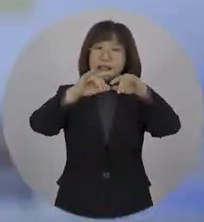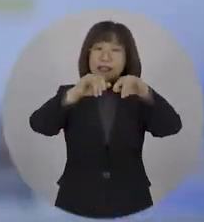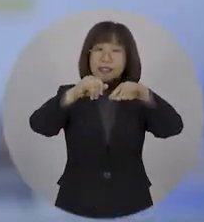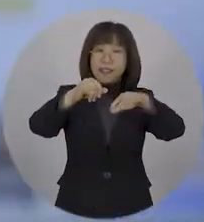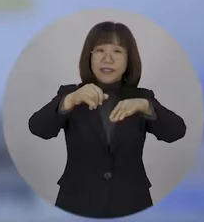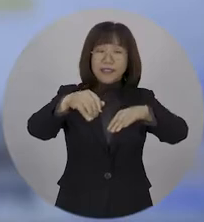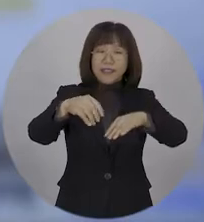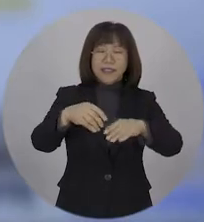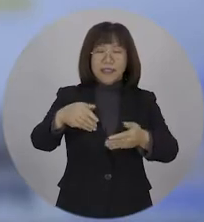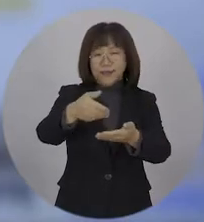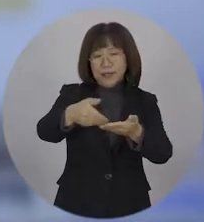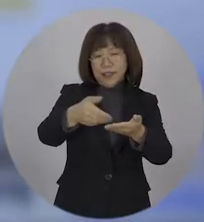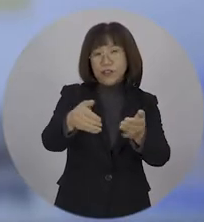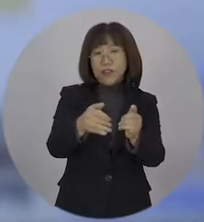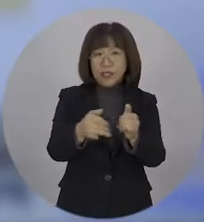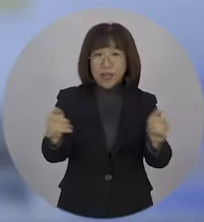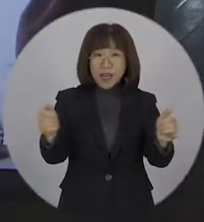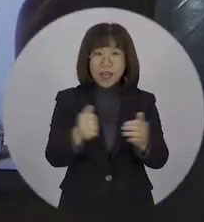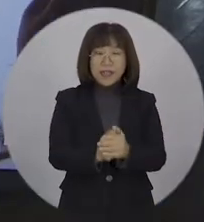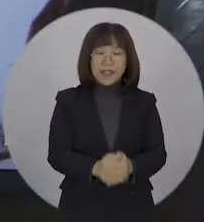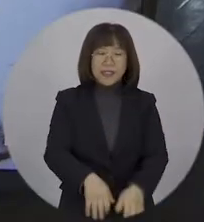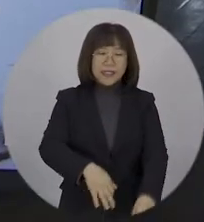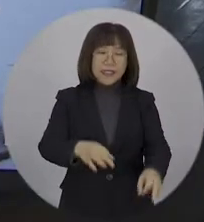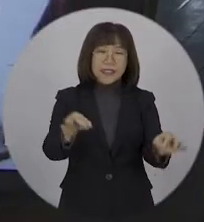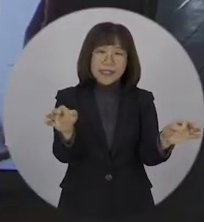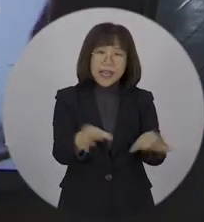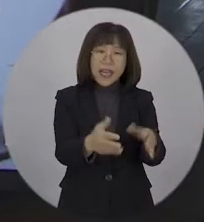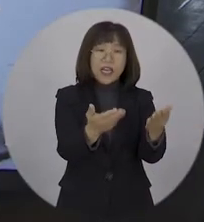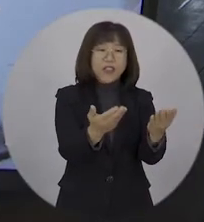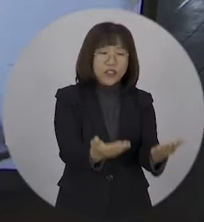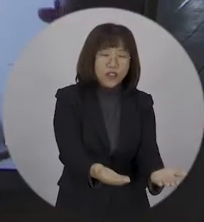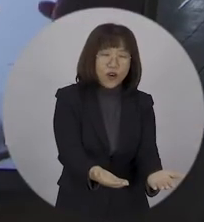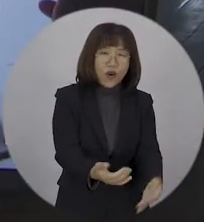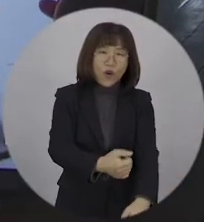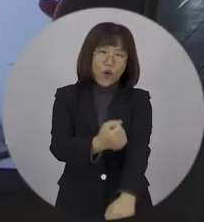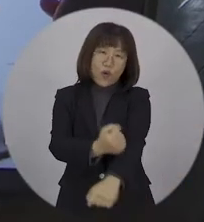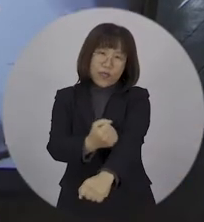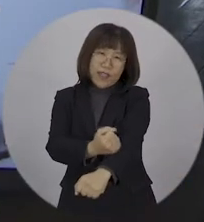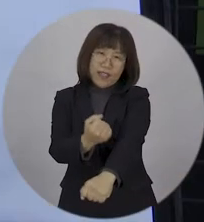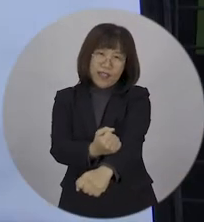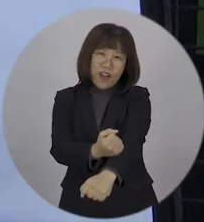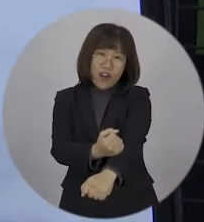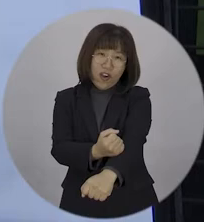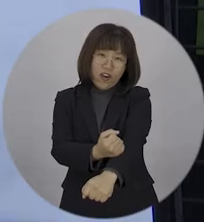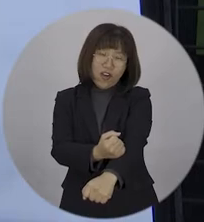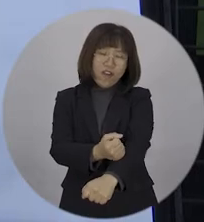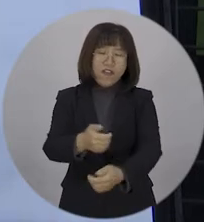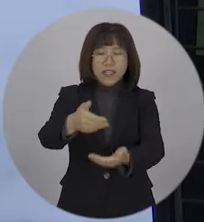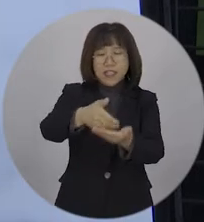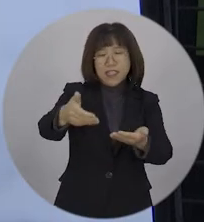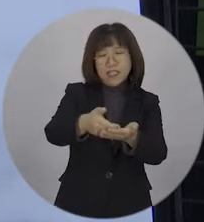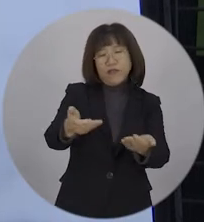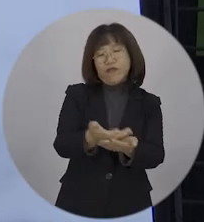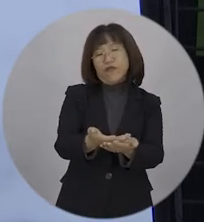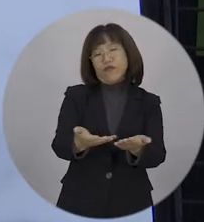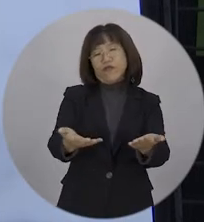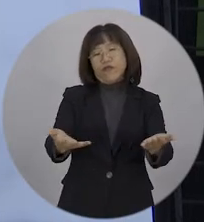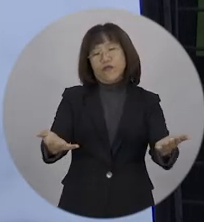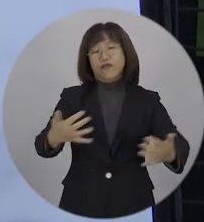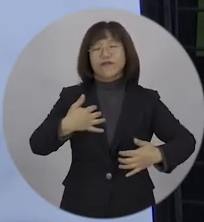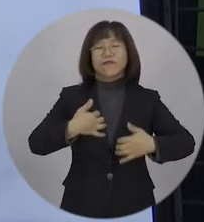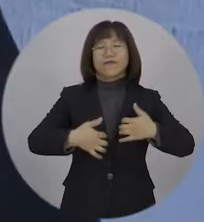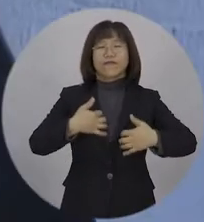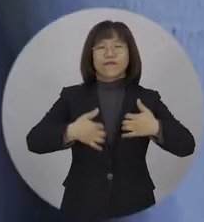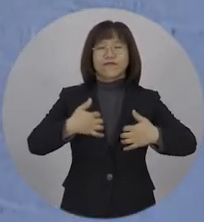티 스 트 양 나 경에 샌드아트 공연 잠깐 쉬어가고 생이 쇼 도 펼쳐져 수험생들의 스트레스를 해소하는